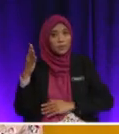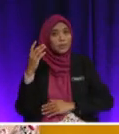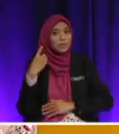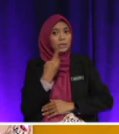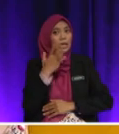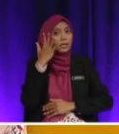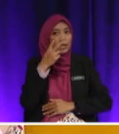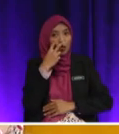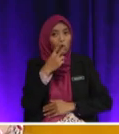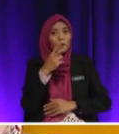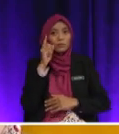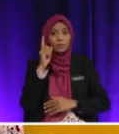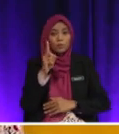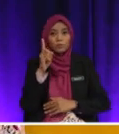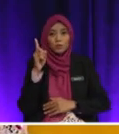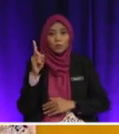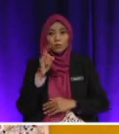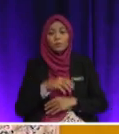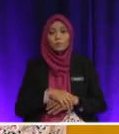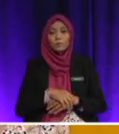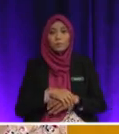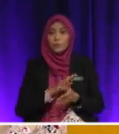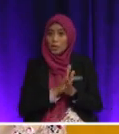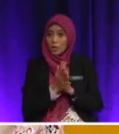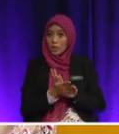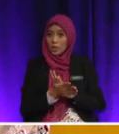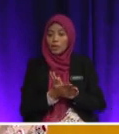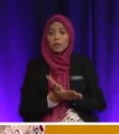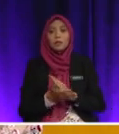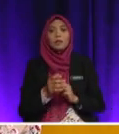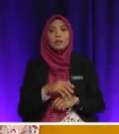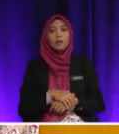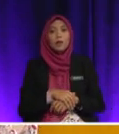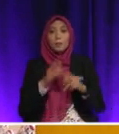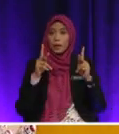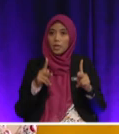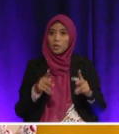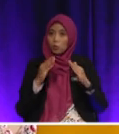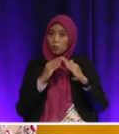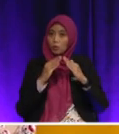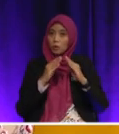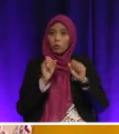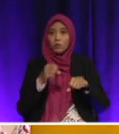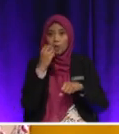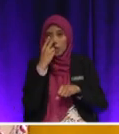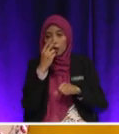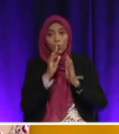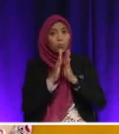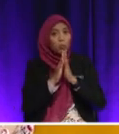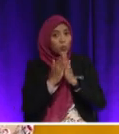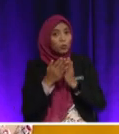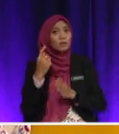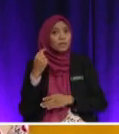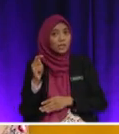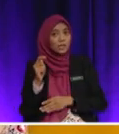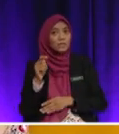tengok satu demi satu ya nah jadi ee pelajar-pelajar anak-anak murid yang berada di rumah juga boleh melihat Buka buku teks saya